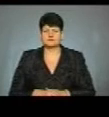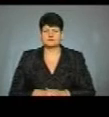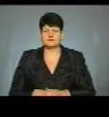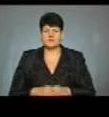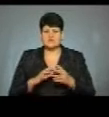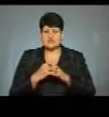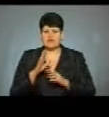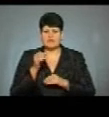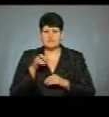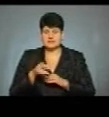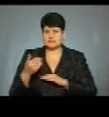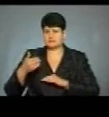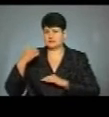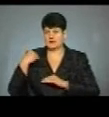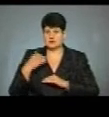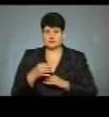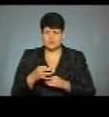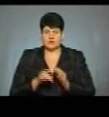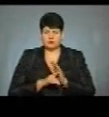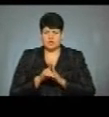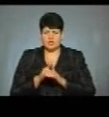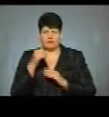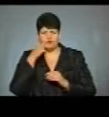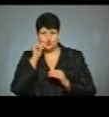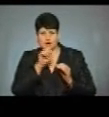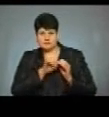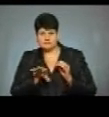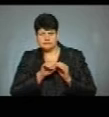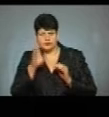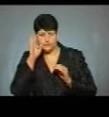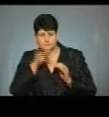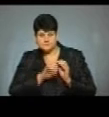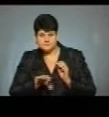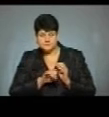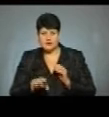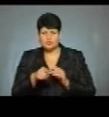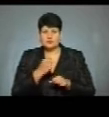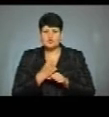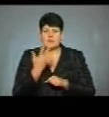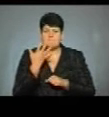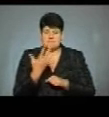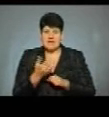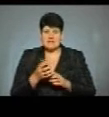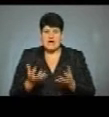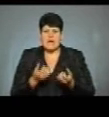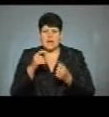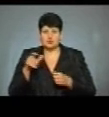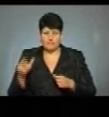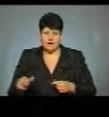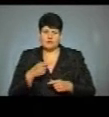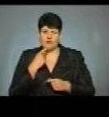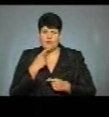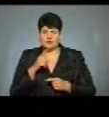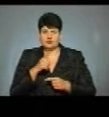Ми в селі Вівся. За моєю спиною став, який вчора почали спускати. Тут працюють 5 рятувальників. Ситуацію на камеру вони не коментують. Не на камеру,